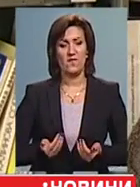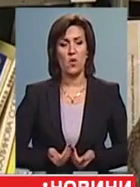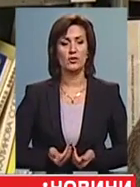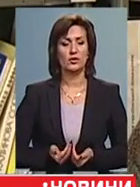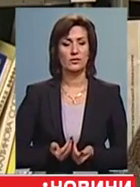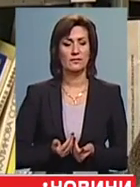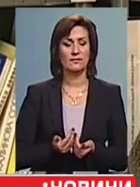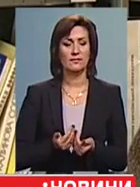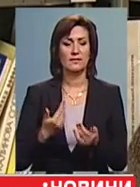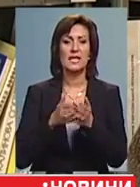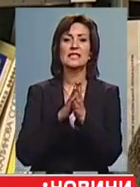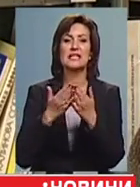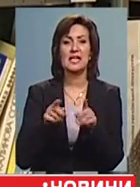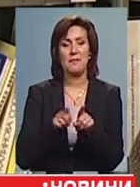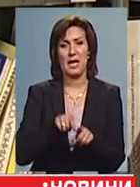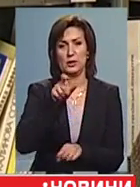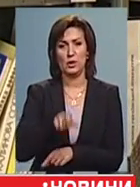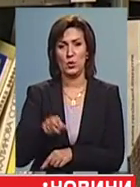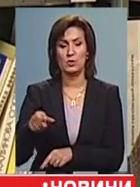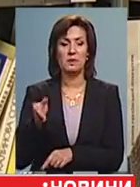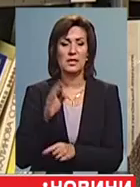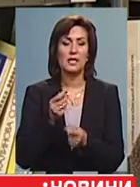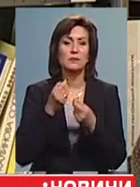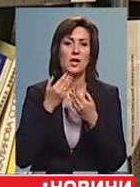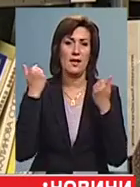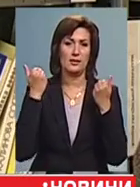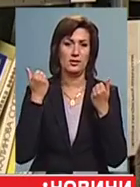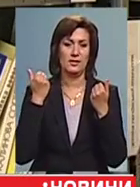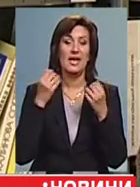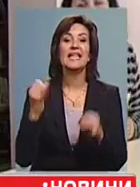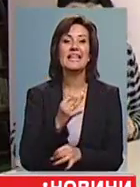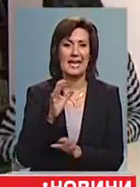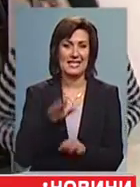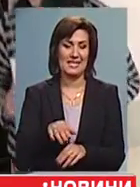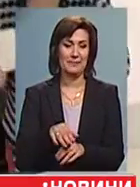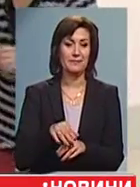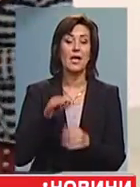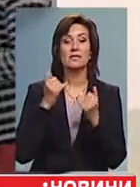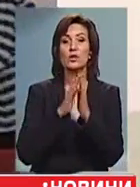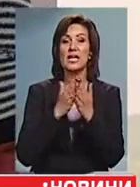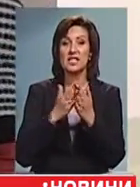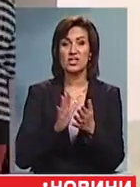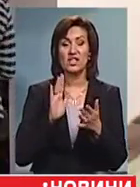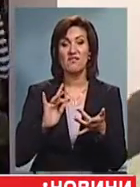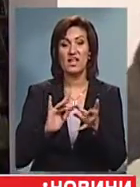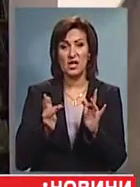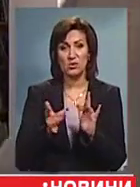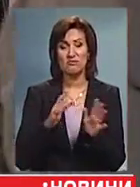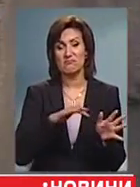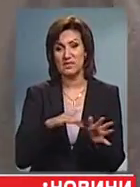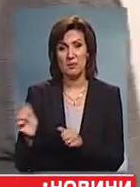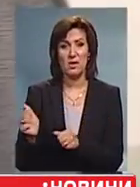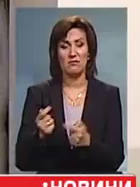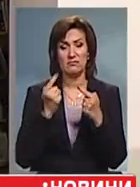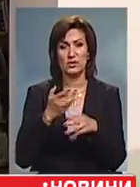будто... З книгами, як з людьми. Навіть чуть легше. Не легше, а інтересніше. Сьогодні ж книжки в електронному варіанті забирають